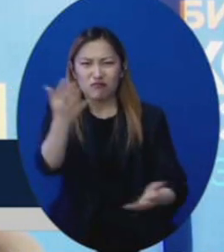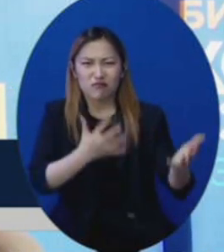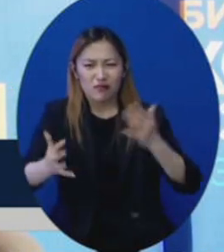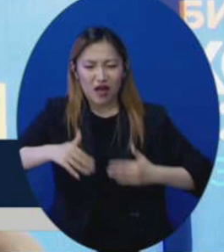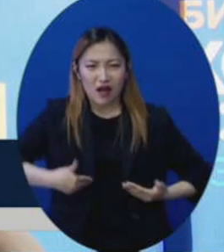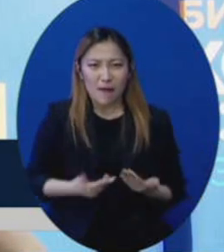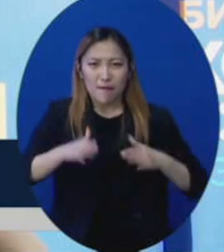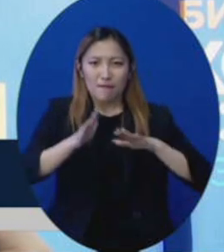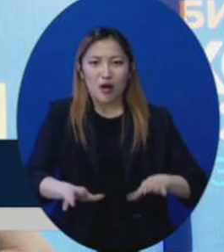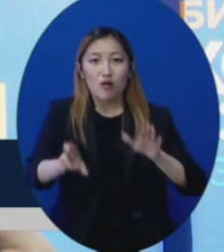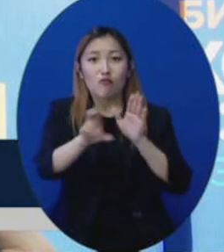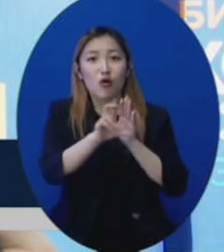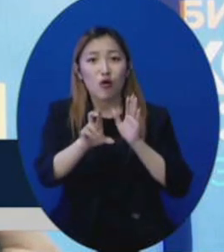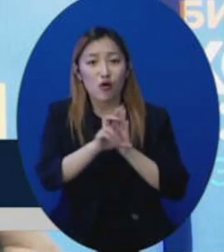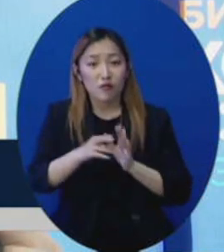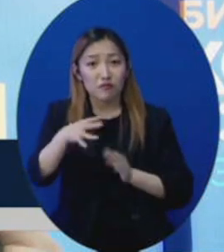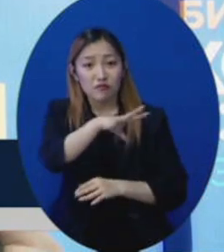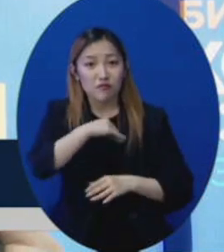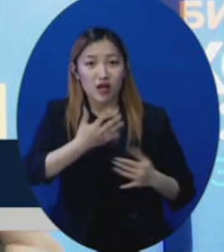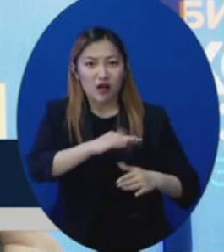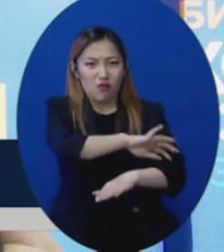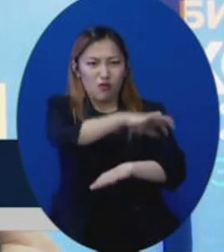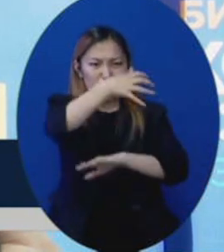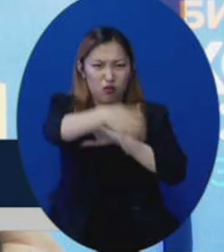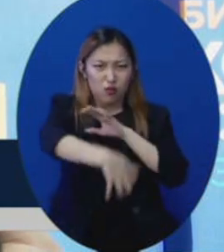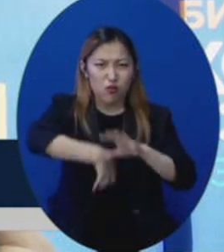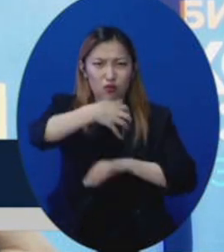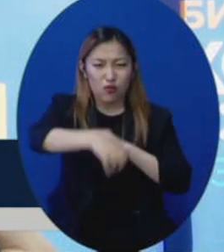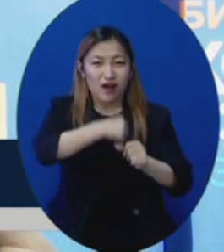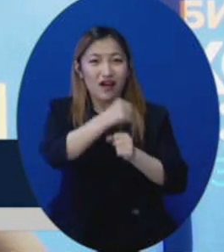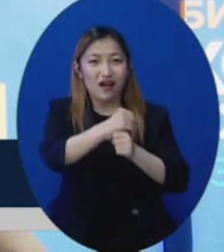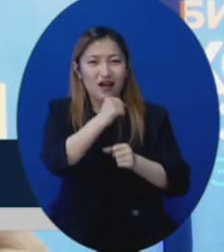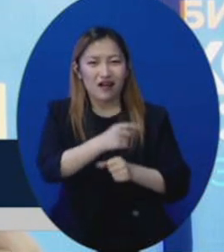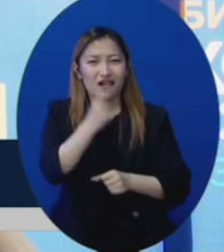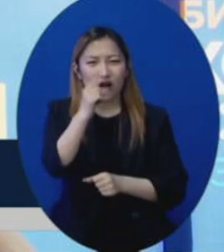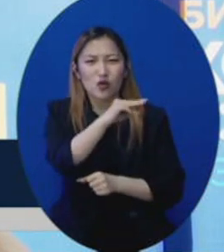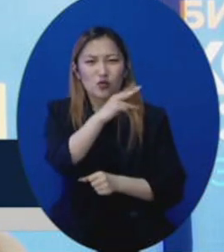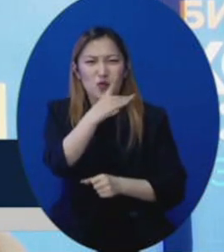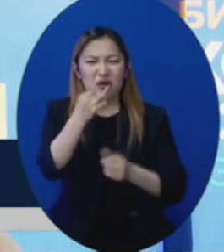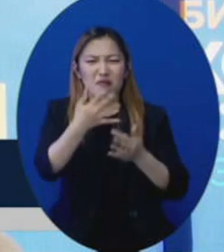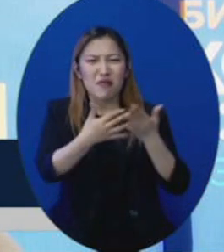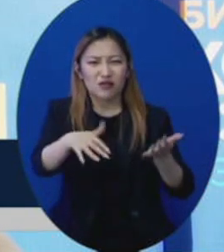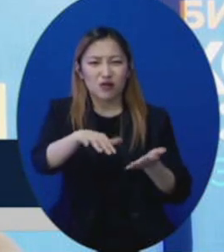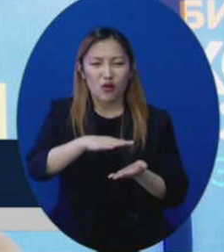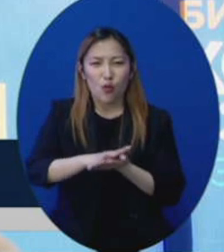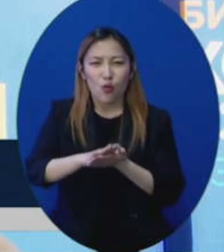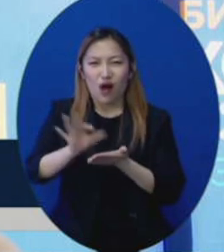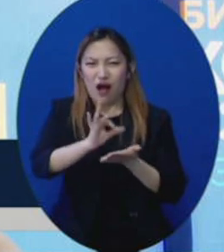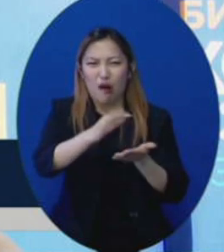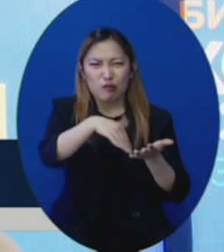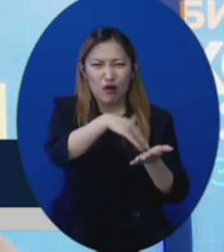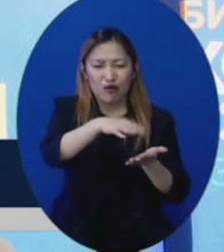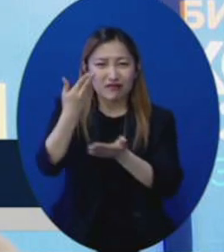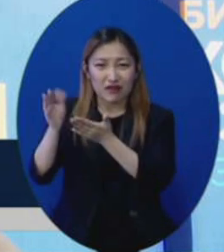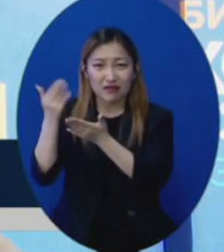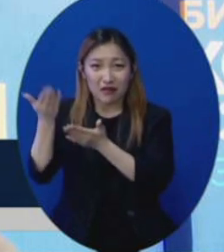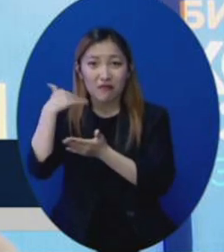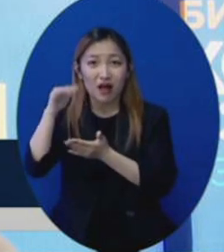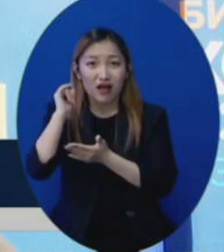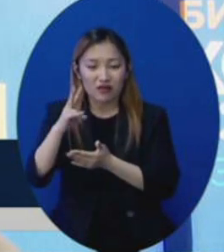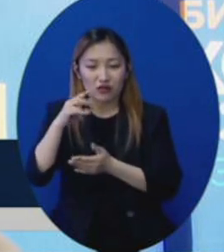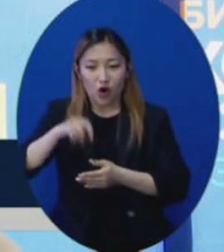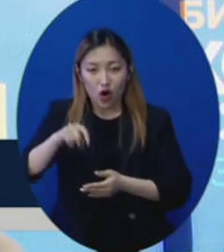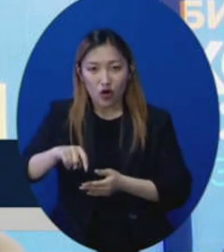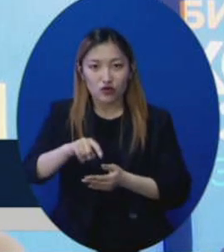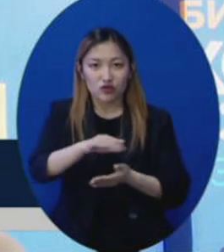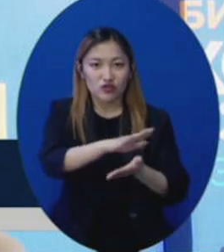байгаа. Бид одоо уул уурхайн бүтээгдэхүүн аль тухай түүгээр гаргадаг байсан юм бол сүүлийн 5 жилээс эхлээд уул уурхайн бүтээгдэхүүнээ баяжуулаад боловсруулад гаргадаг болсон.